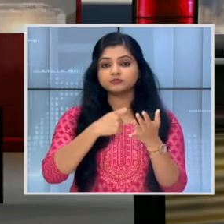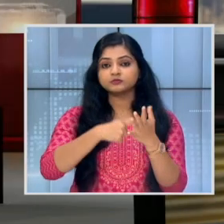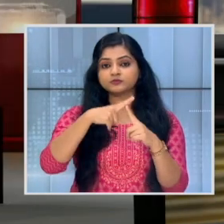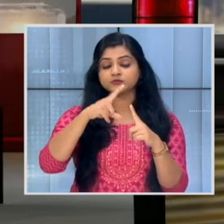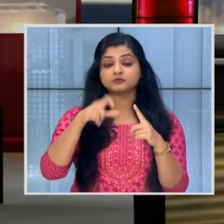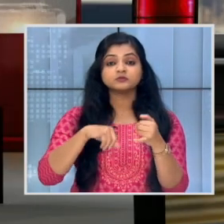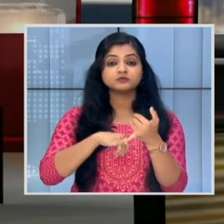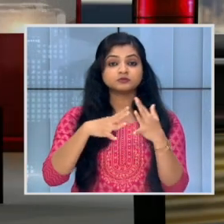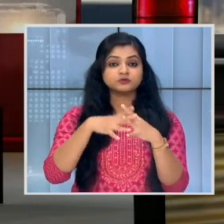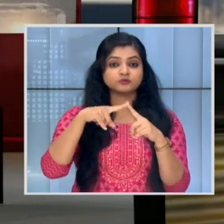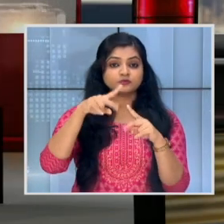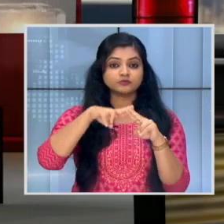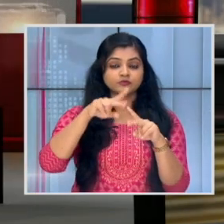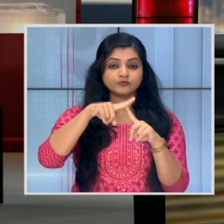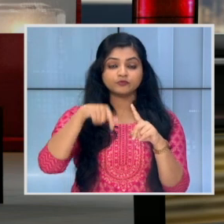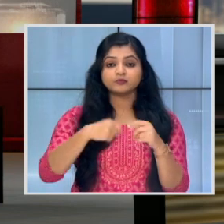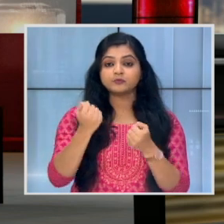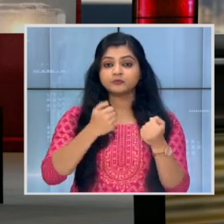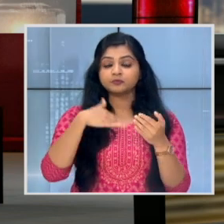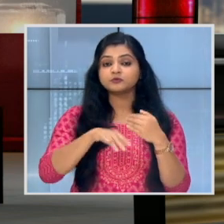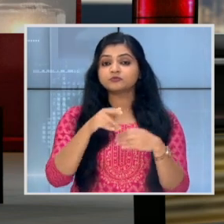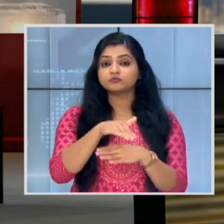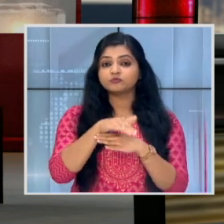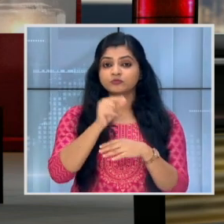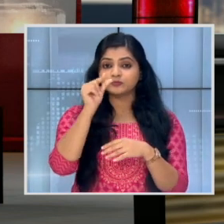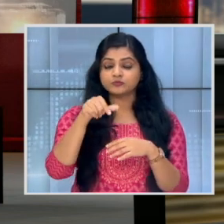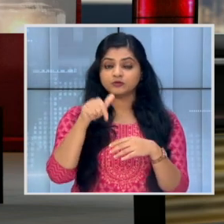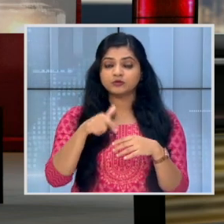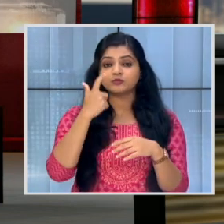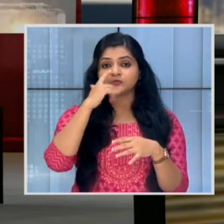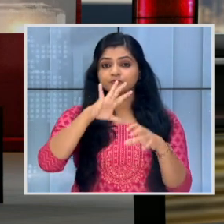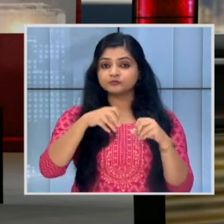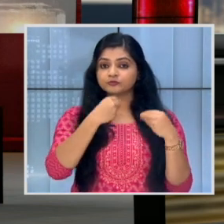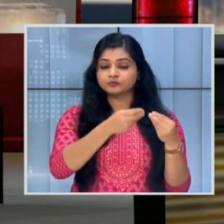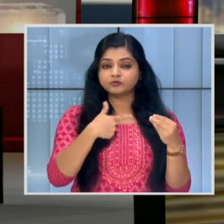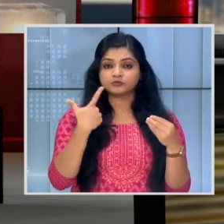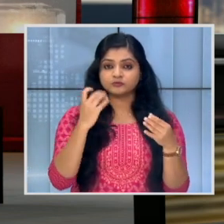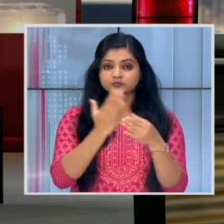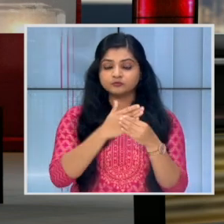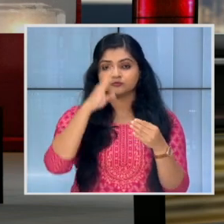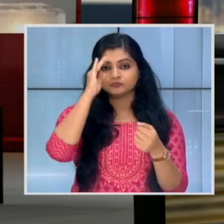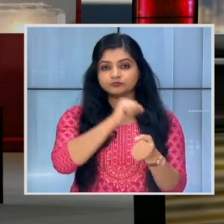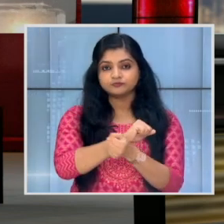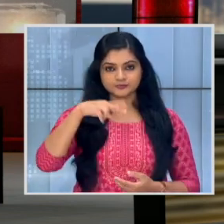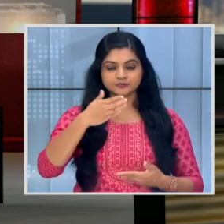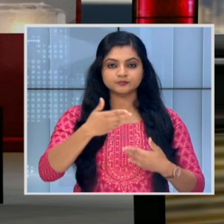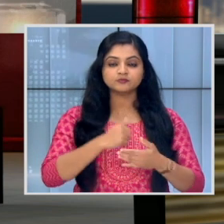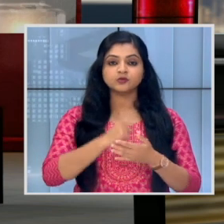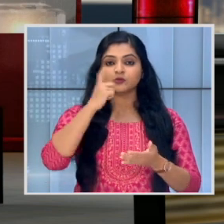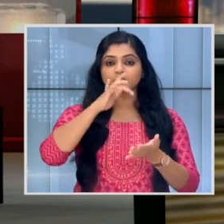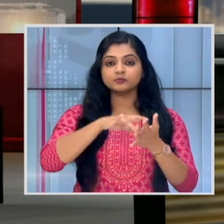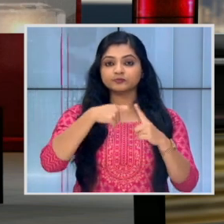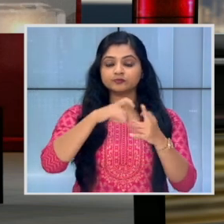യുവതിയെ സീറ്റിനടുത്തേക്ക് വിളിച്ചിരുത്തി, കണ്ടക്ടറുടെ സീറ്റിലേക്ക് വിളിച്ചിരുത്തി അവിടെ വെച്ച് അതിക്രമം നടത്തിയത്. ഏതായാലും ഇയാളെ പോലീസ് കസ്റ്റഡിയിലെടുത്തിരിക്കുകയാണ്.